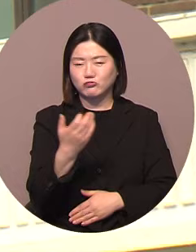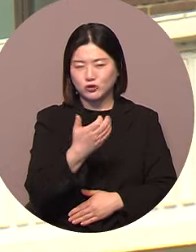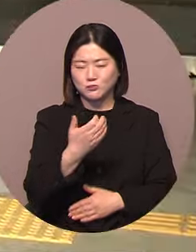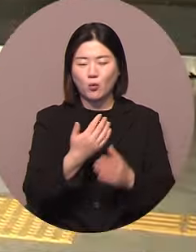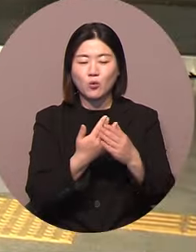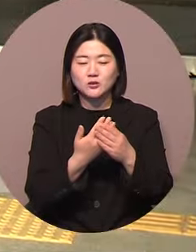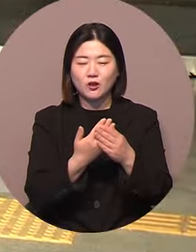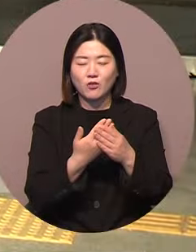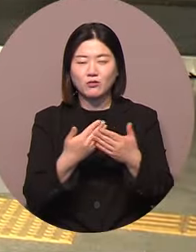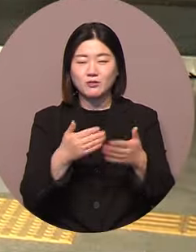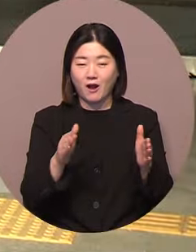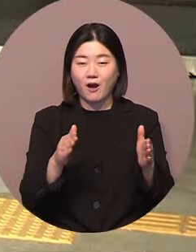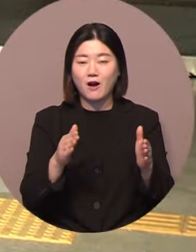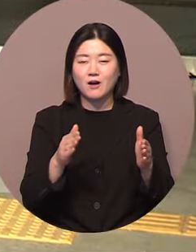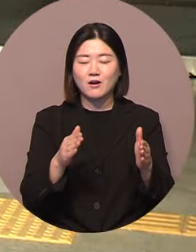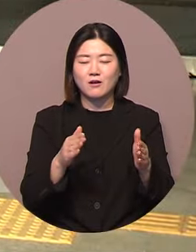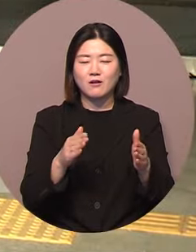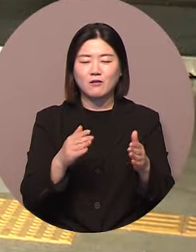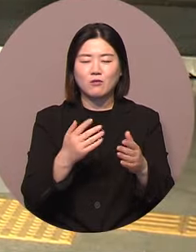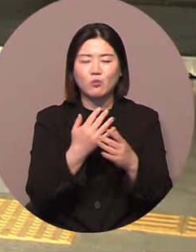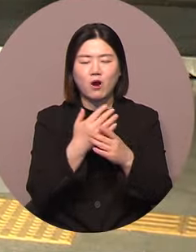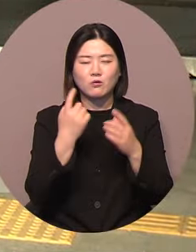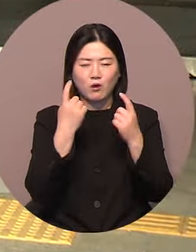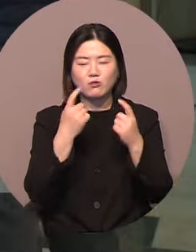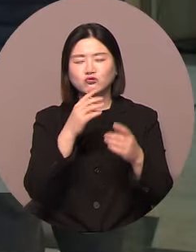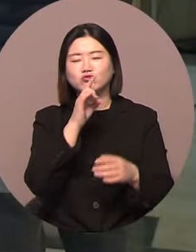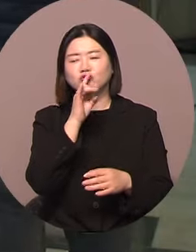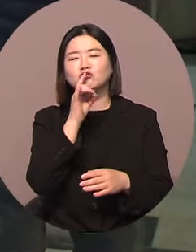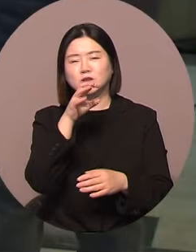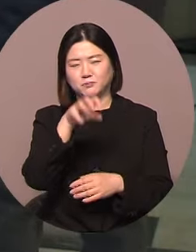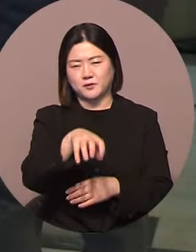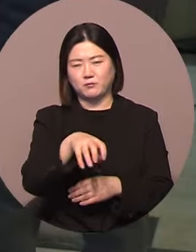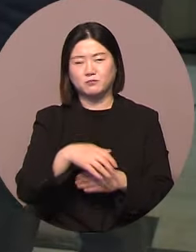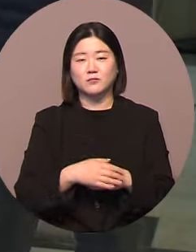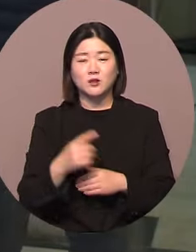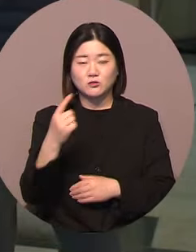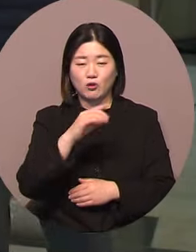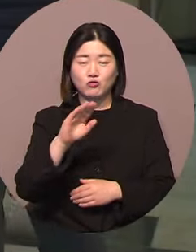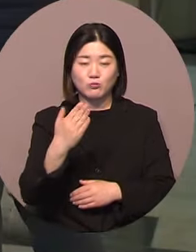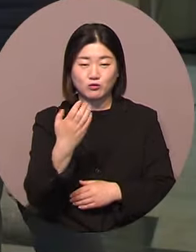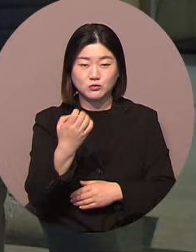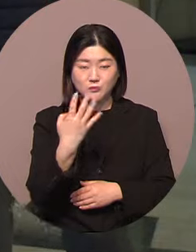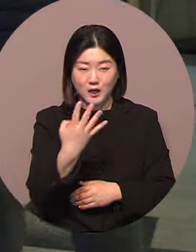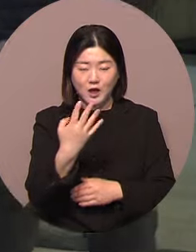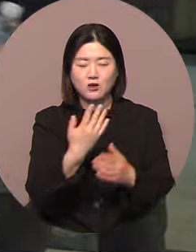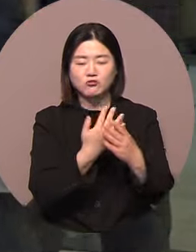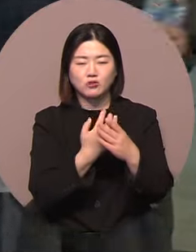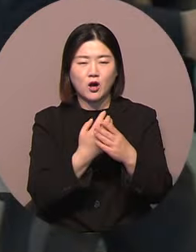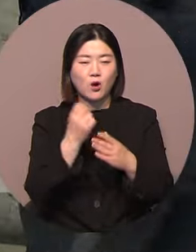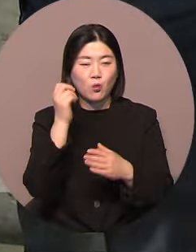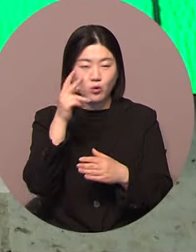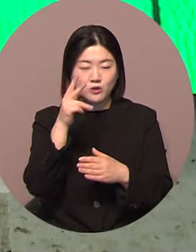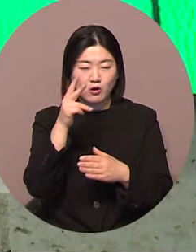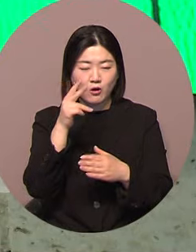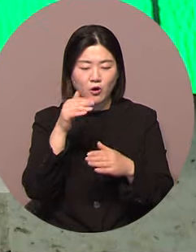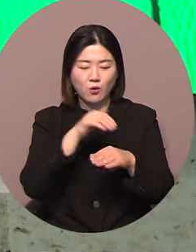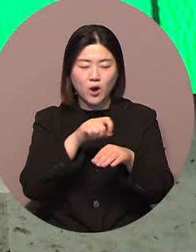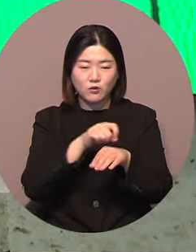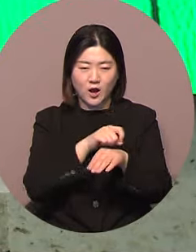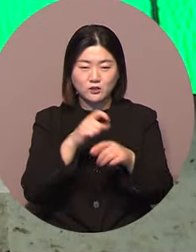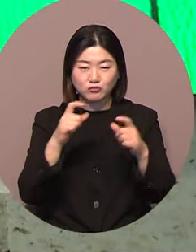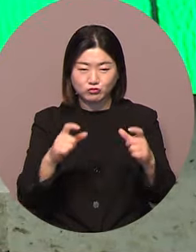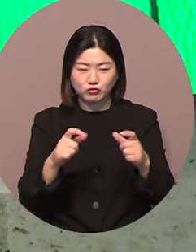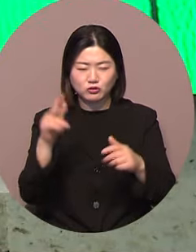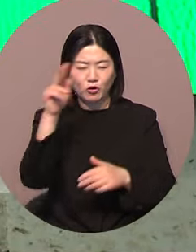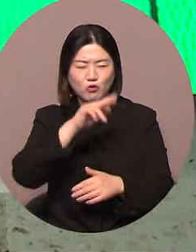온천탕 등을 갖춘 대전 온천 관광의 구심점 있니다 1994년 유성이 온천 관광 특구로 지정된 뒤